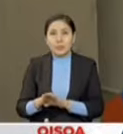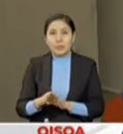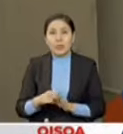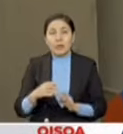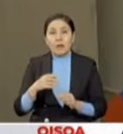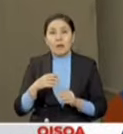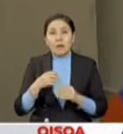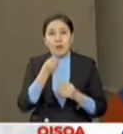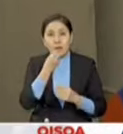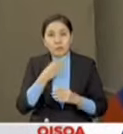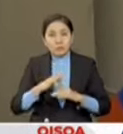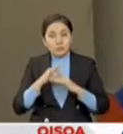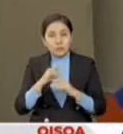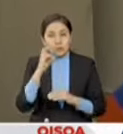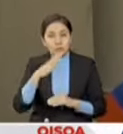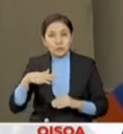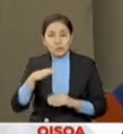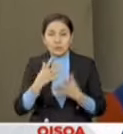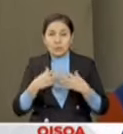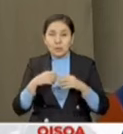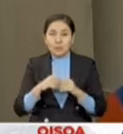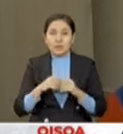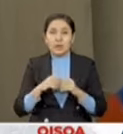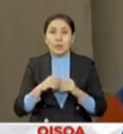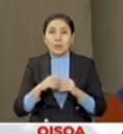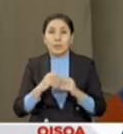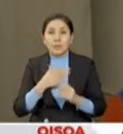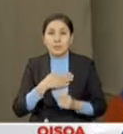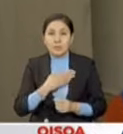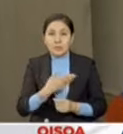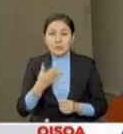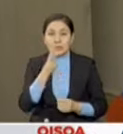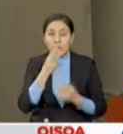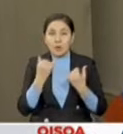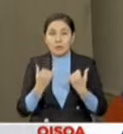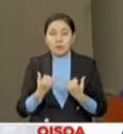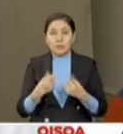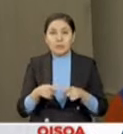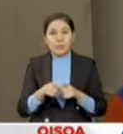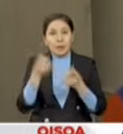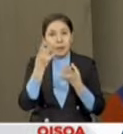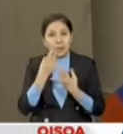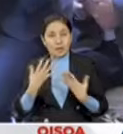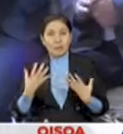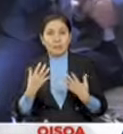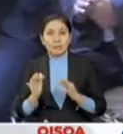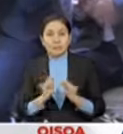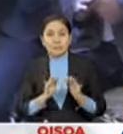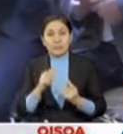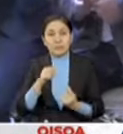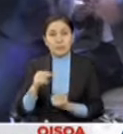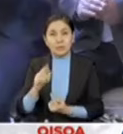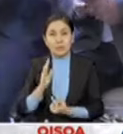hukm surayotgan davlatga, jamiyatga, makonga, zamonga mana bunday ma'naviy ma'rifiy tadbirlar yarashar